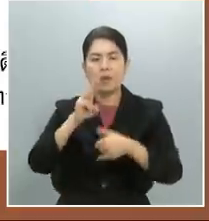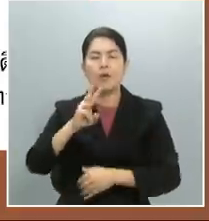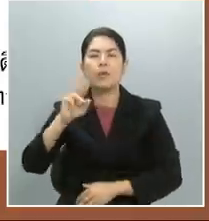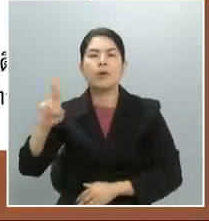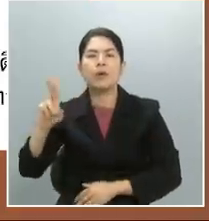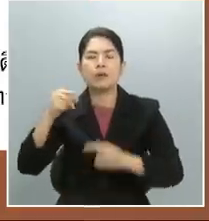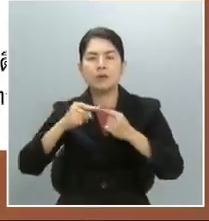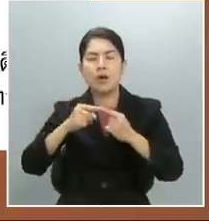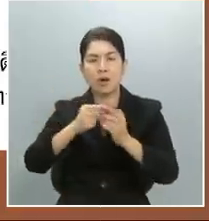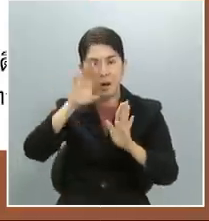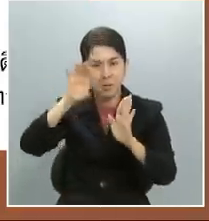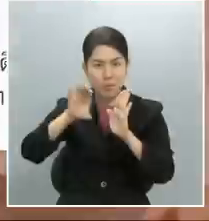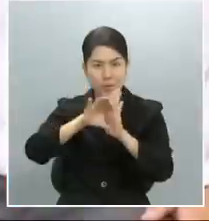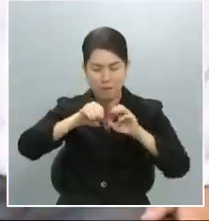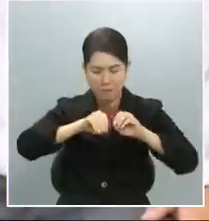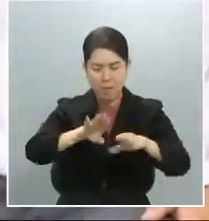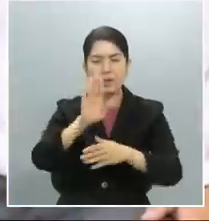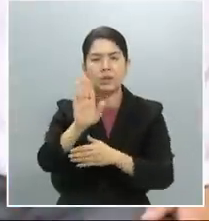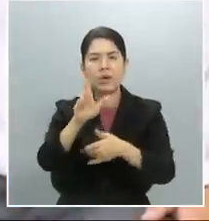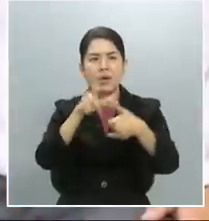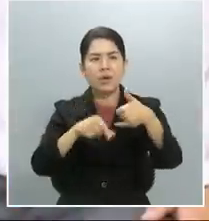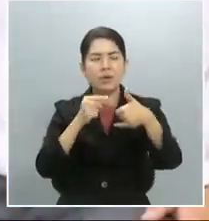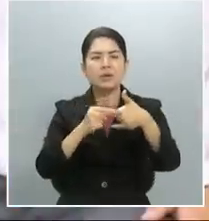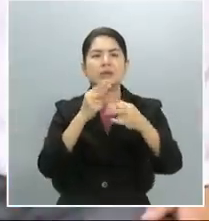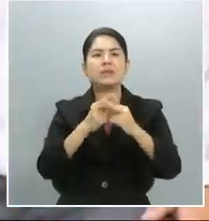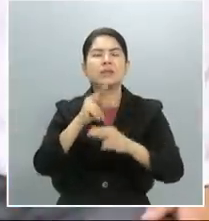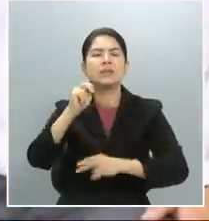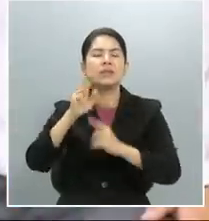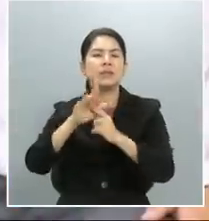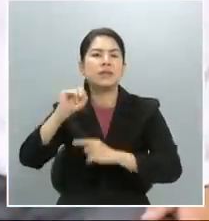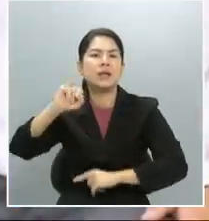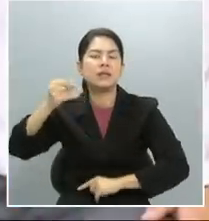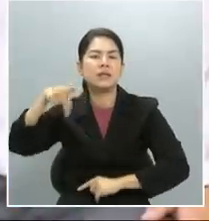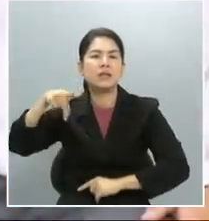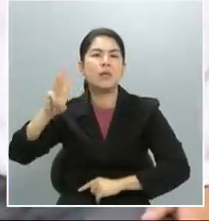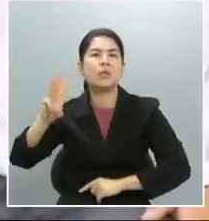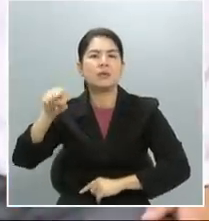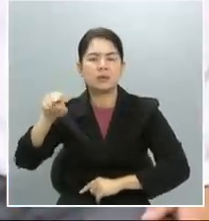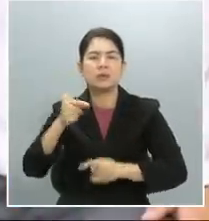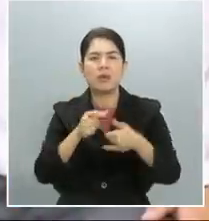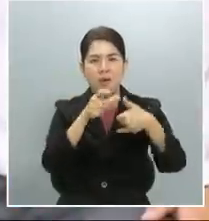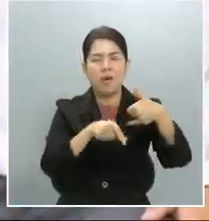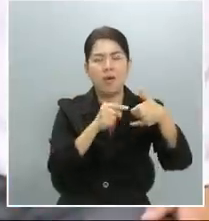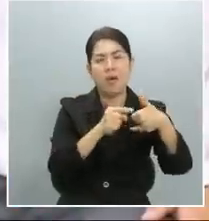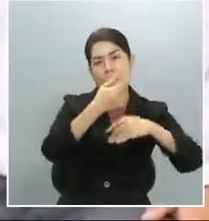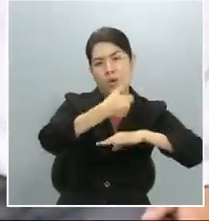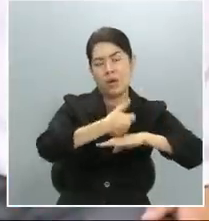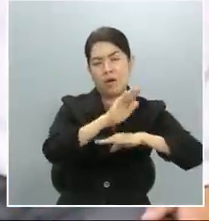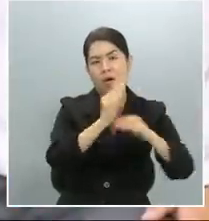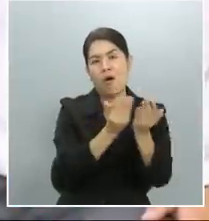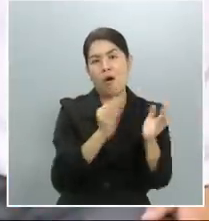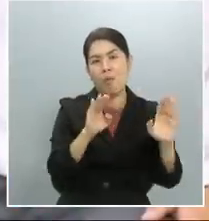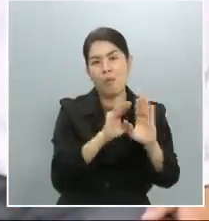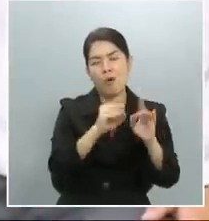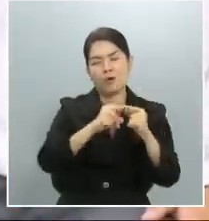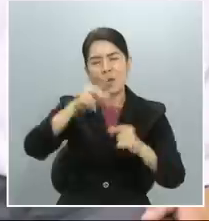ของคุณณัฐวุฒิใสยเกื้อก็เป็นผู้อำนวยการครอบครัวเพื่อไทยใช่ไหมคุณณัฐวุฒิเคยเขียน